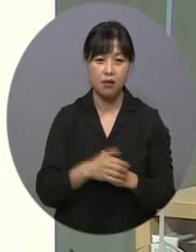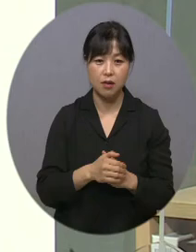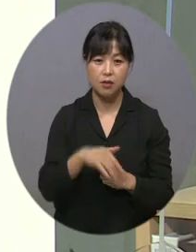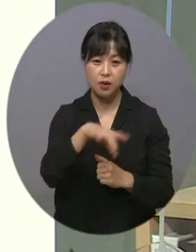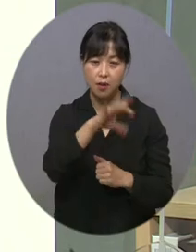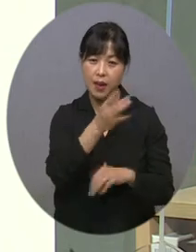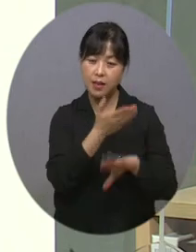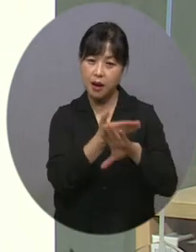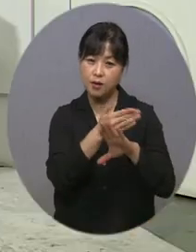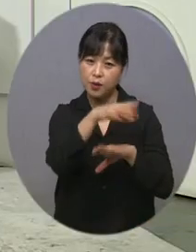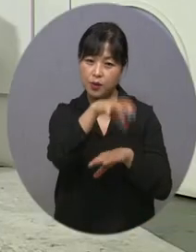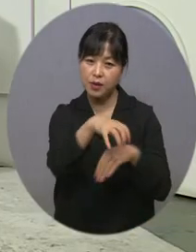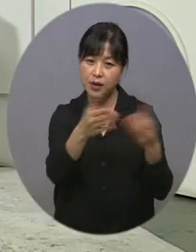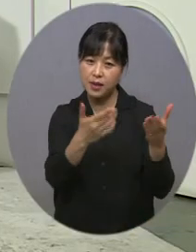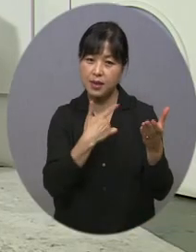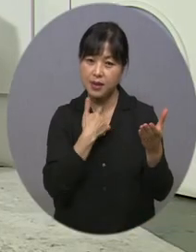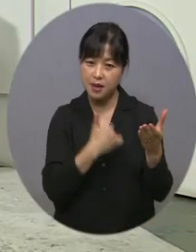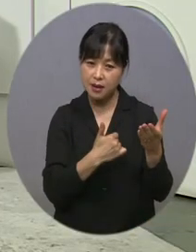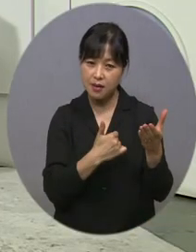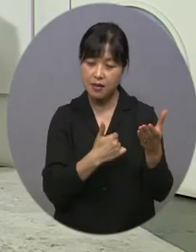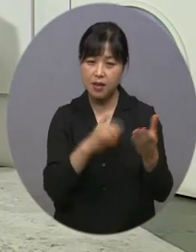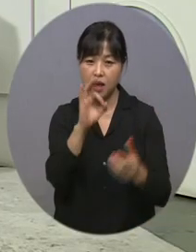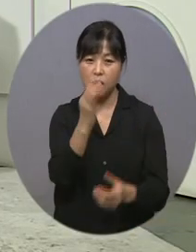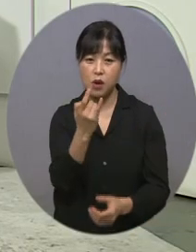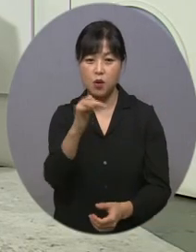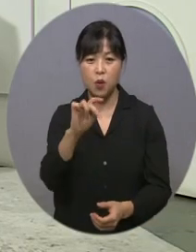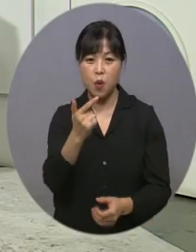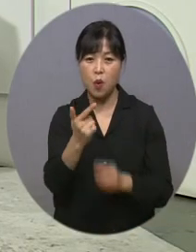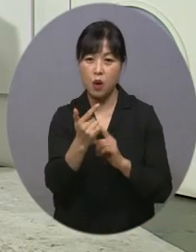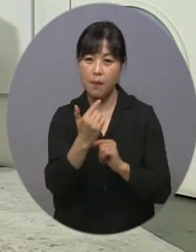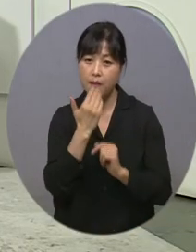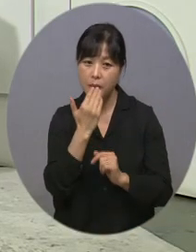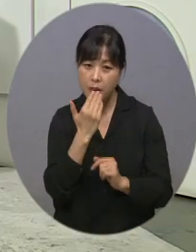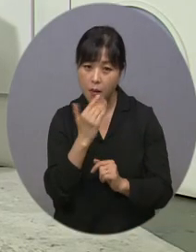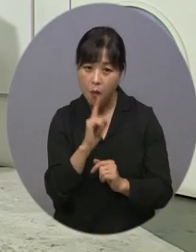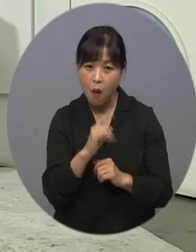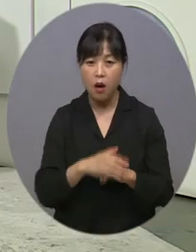처음에는 뭐 다른데 예, 계셨던 사실은 이제 제가 이제 고등학교 춘천